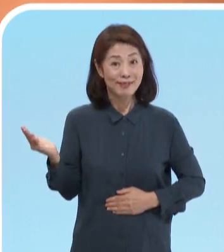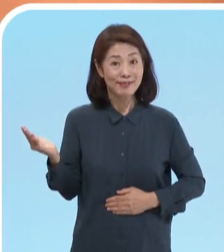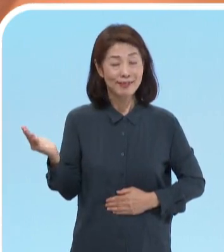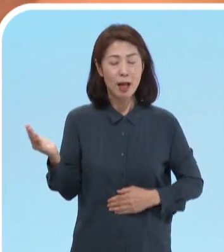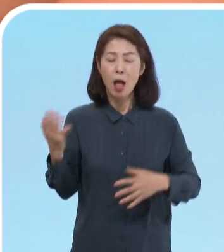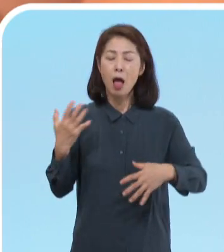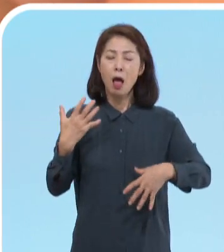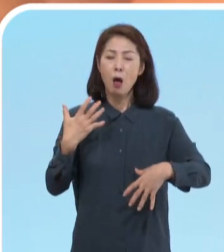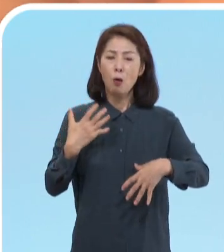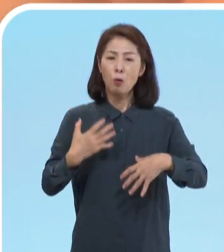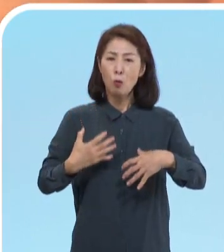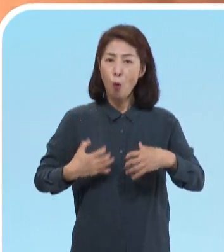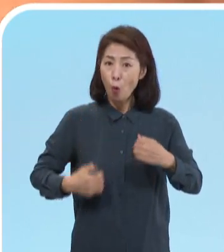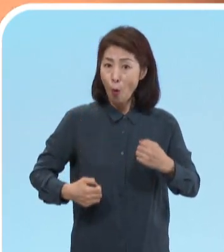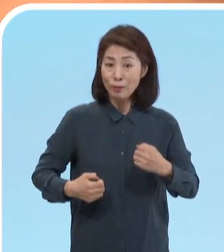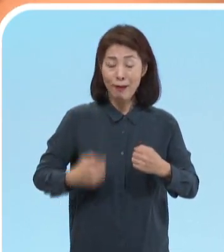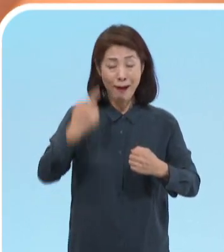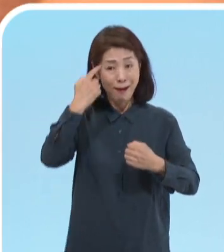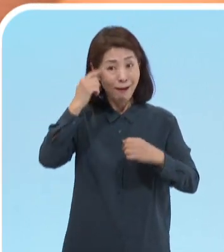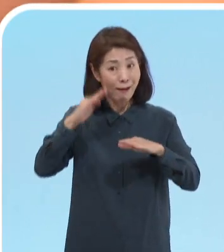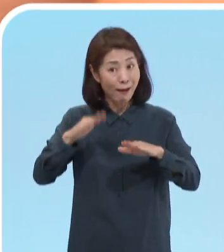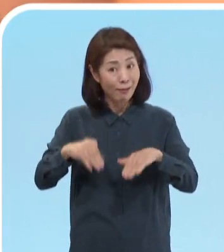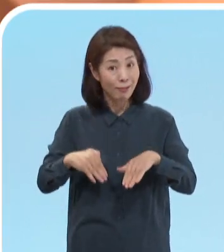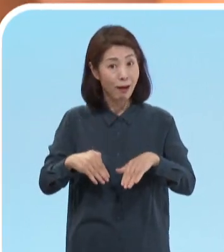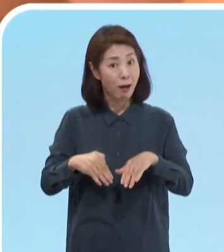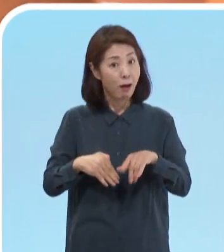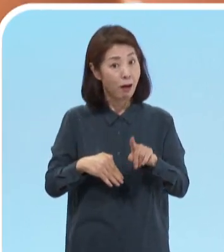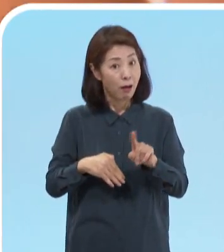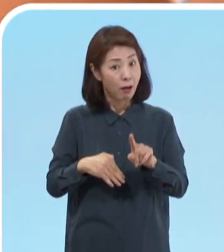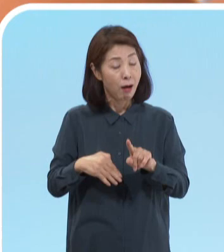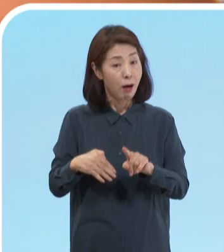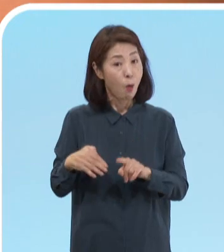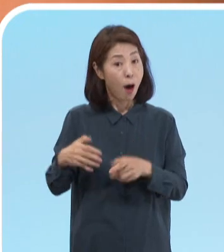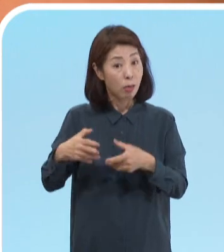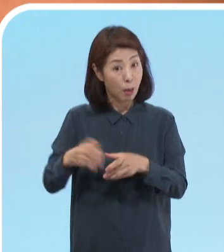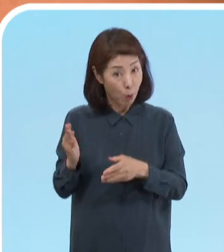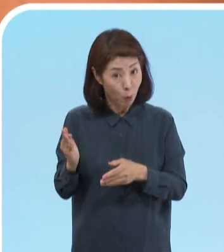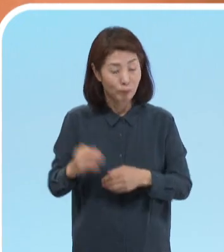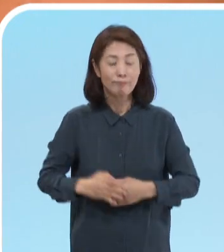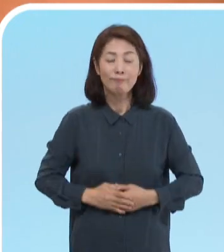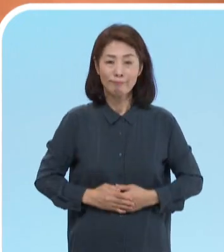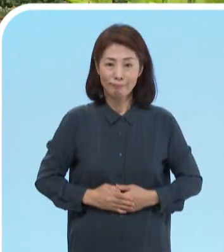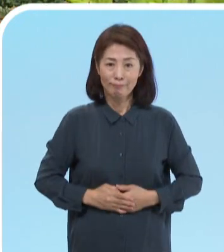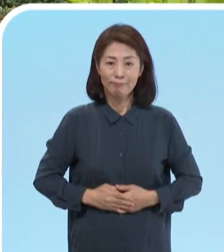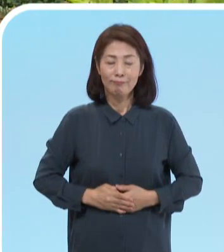続いての高校生の地域活性化グルメはこの卵。